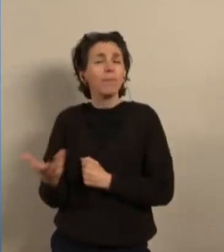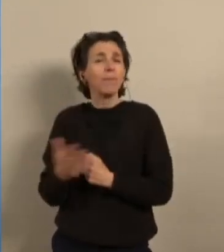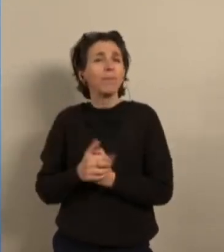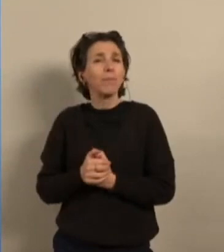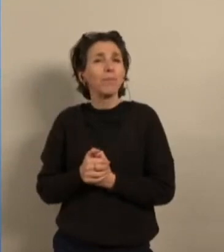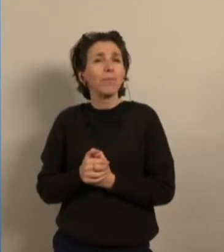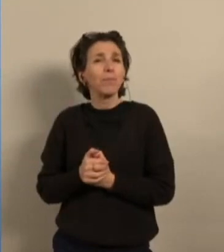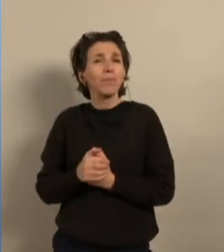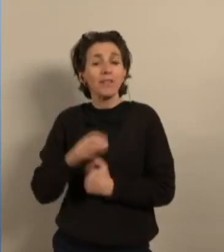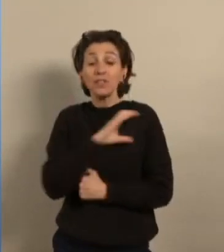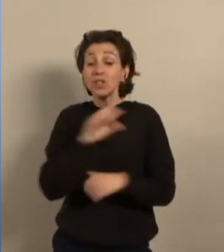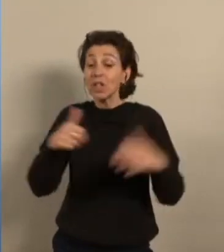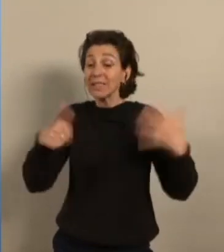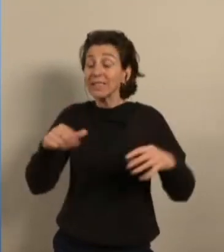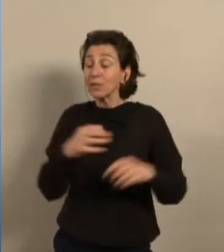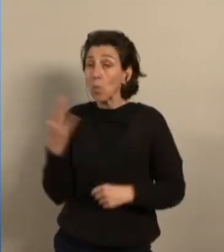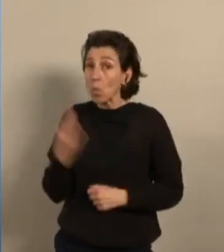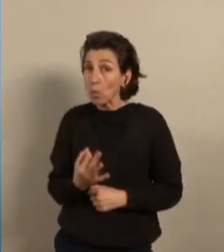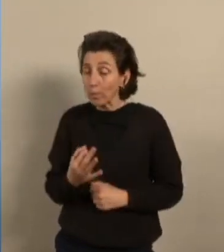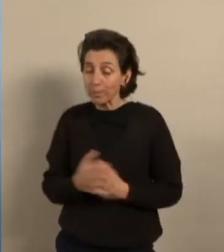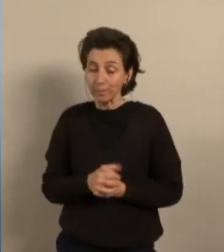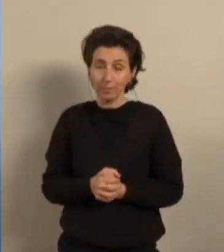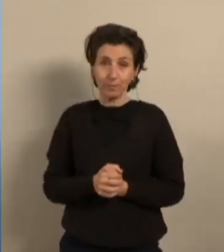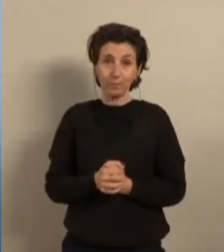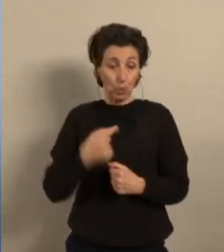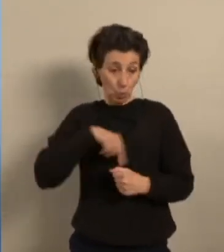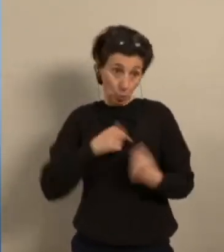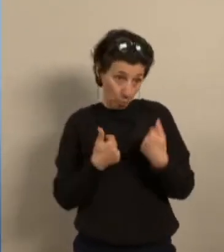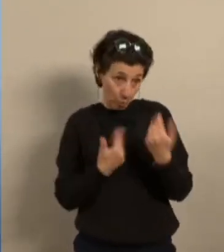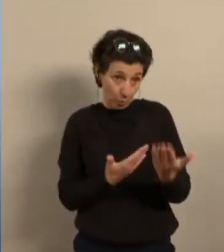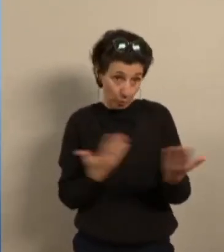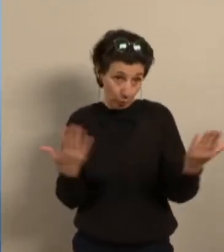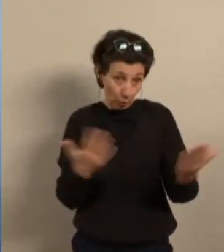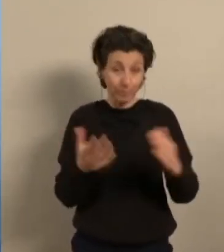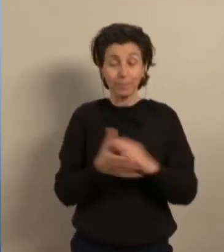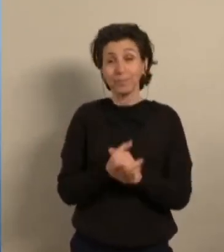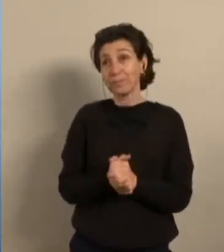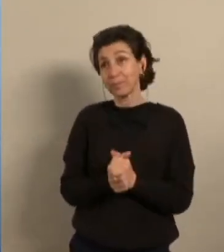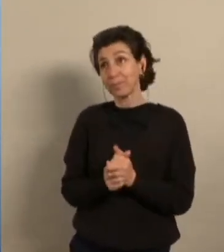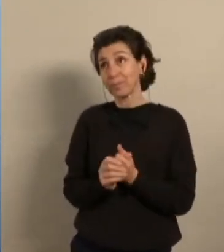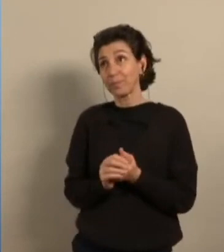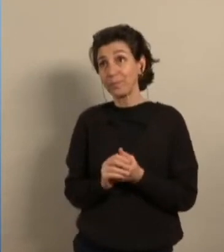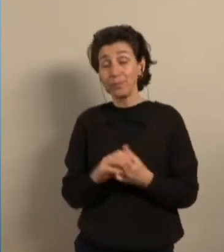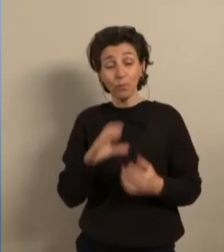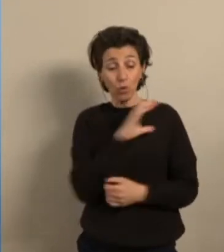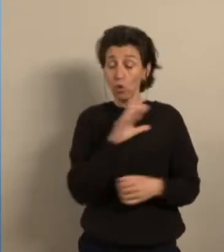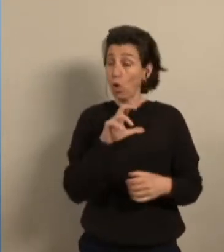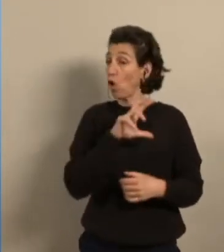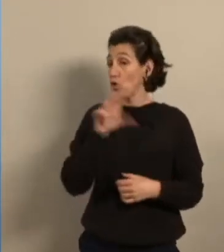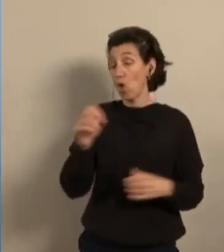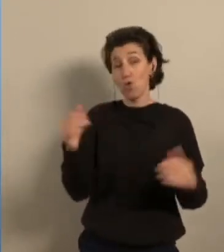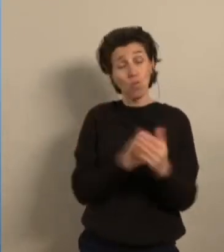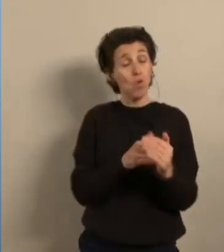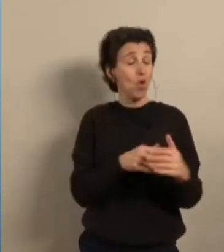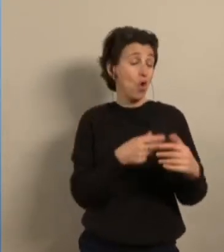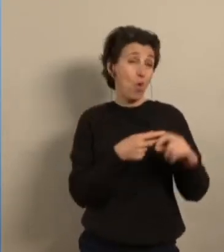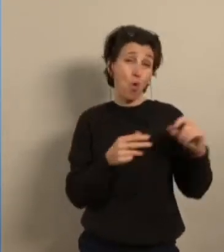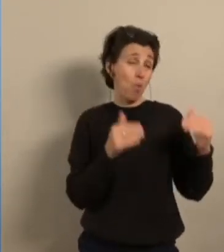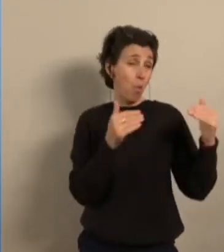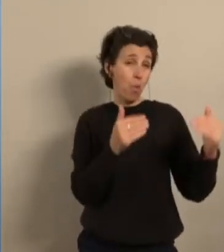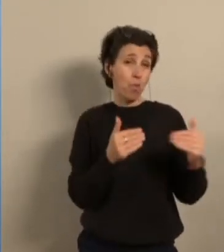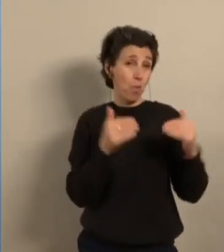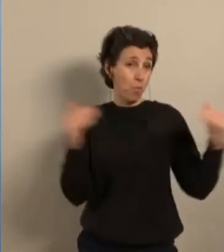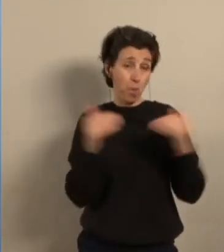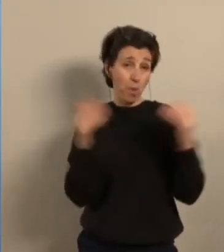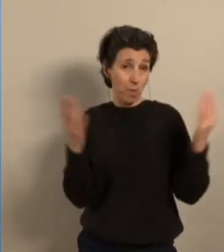quasiment 116%. Nous proposons donc de rester à 130 000 euros au budget prévisionnel